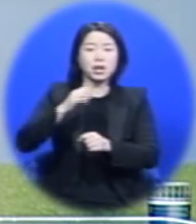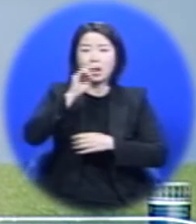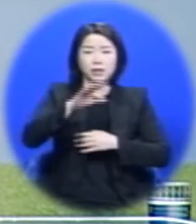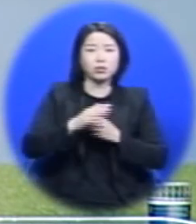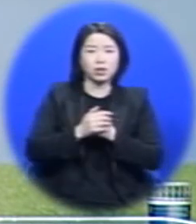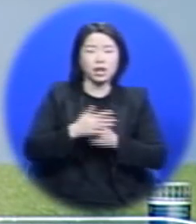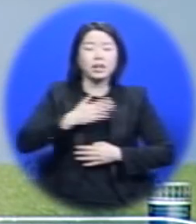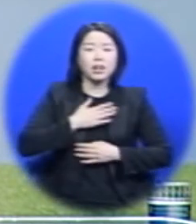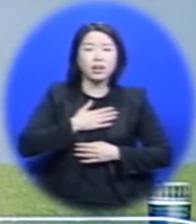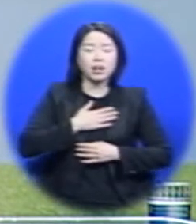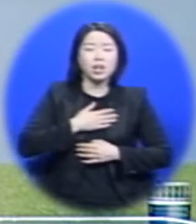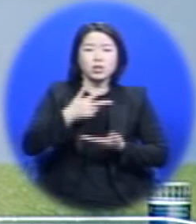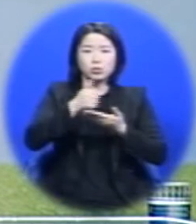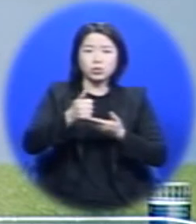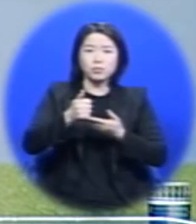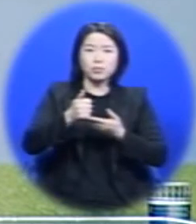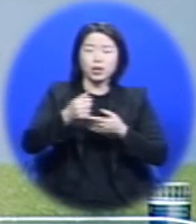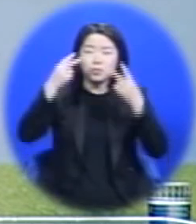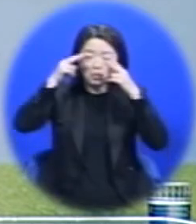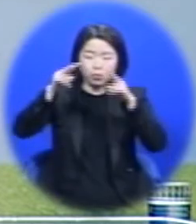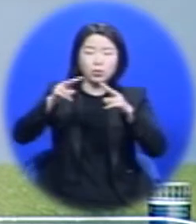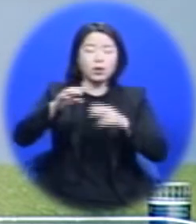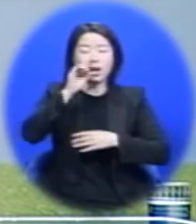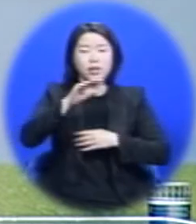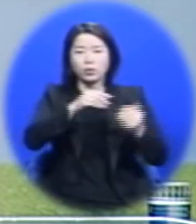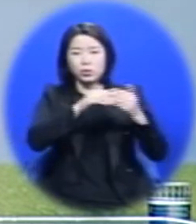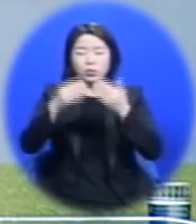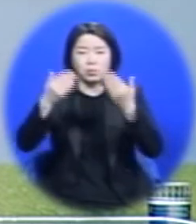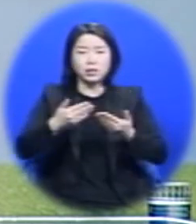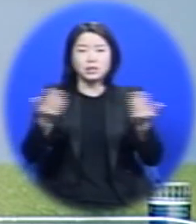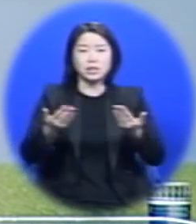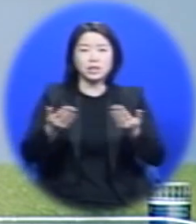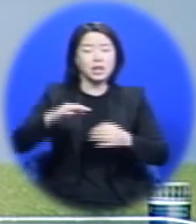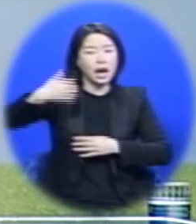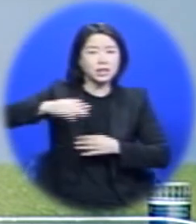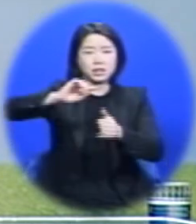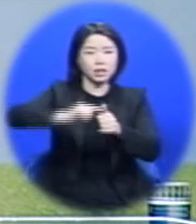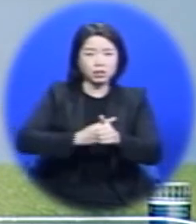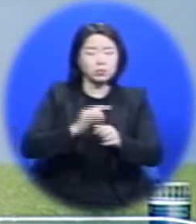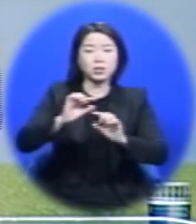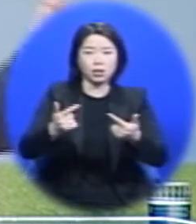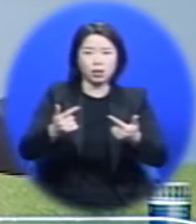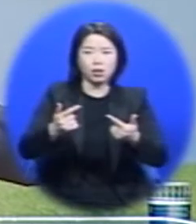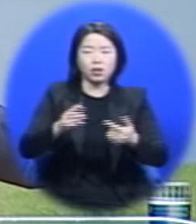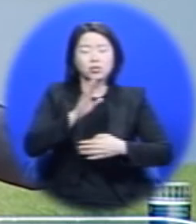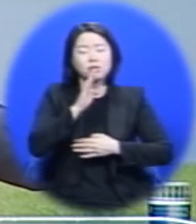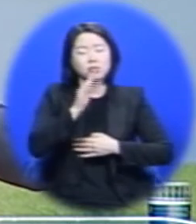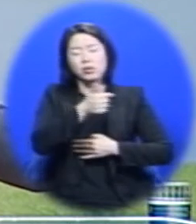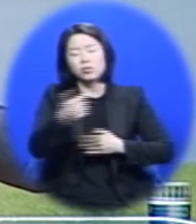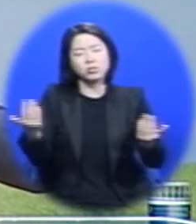아직도 주님 바라보기 안 되고 주님 인도 받는 일이 아직도 내가 자연스럽지가 않구나. 그럼 큰일인